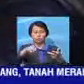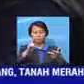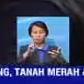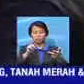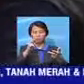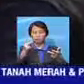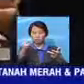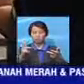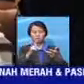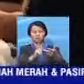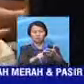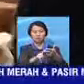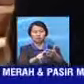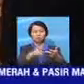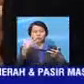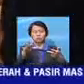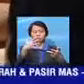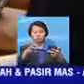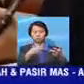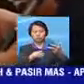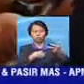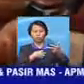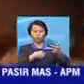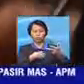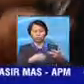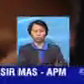koperasi dan kepenggunaan 15 aduan